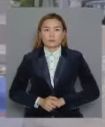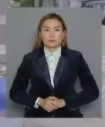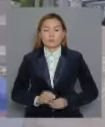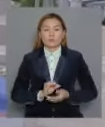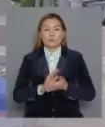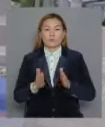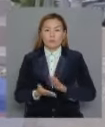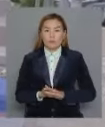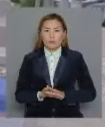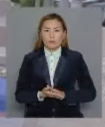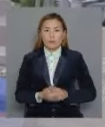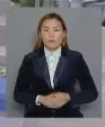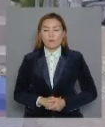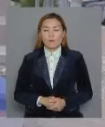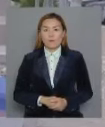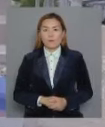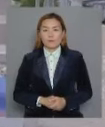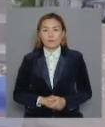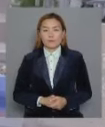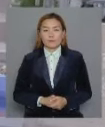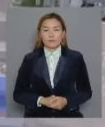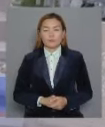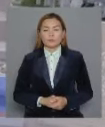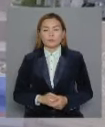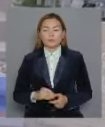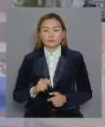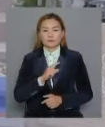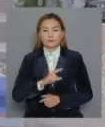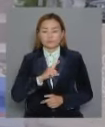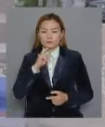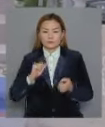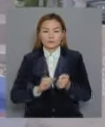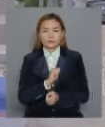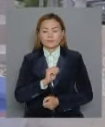кемсітпейтін, кемсітуге жол бермейтіндей, сондай бір